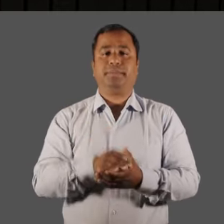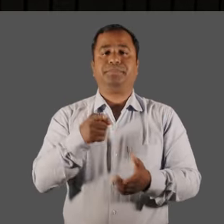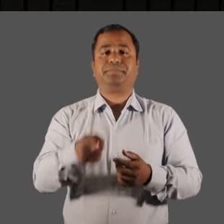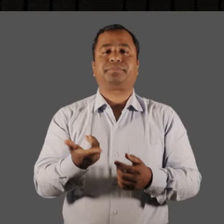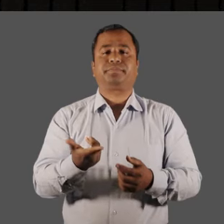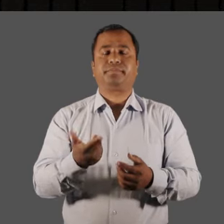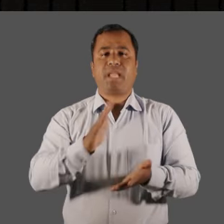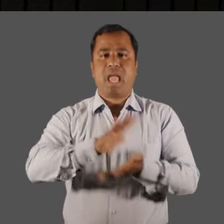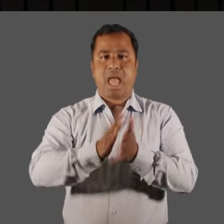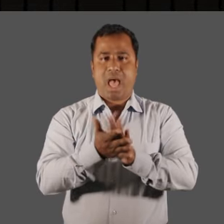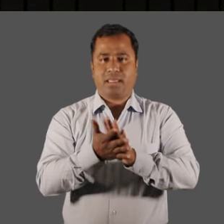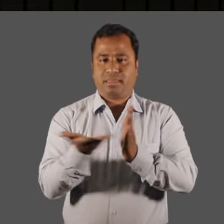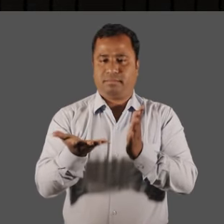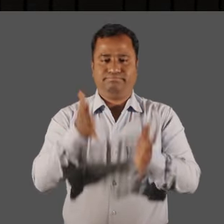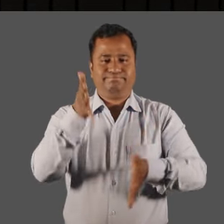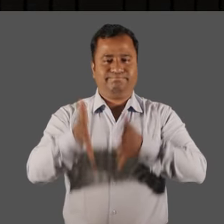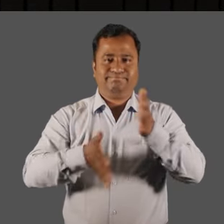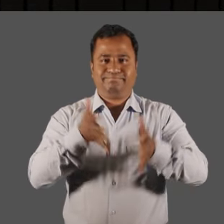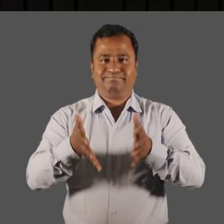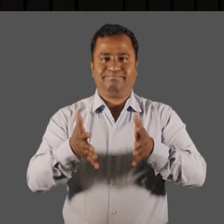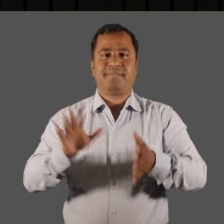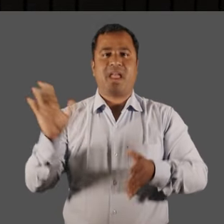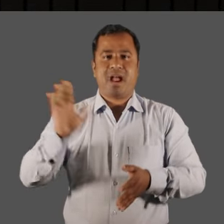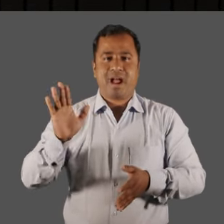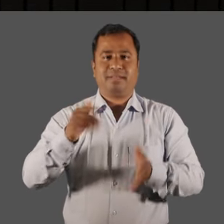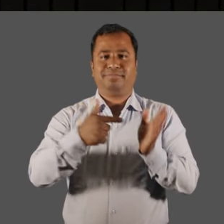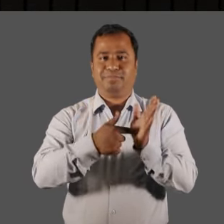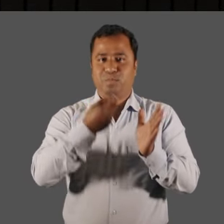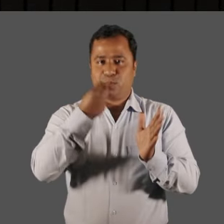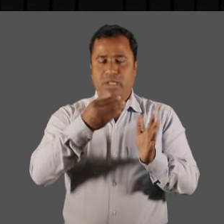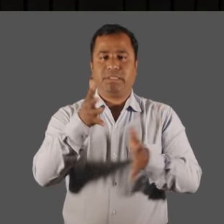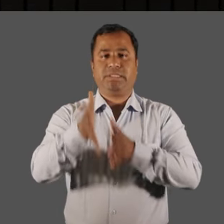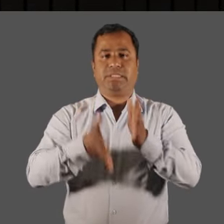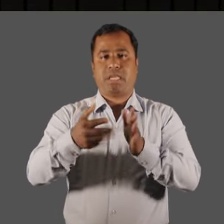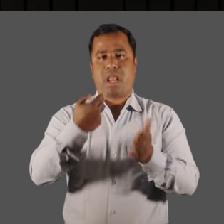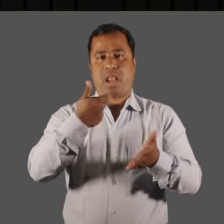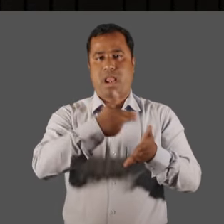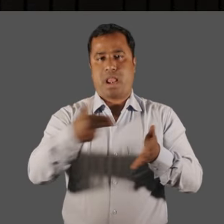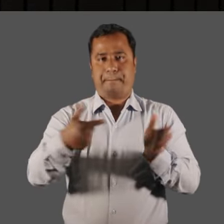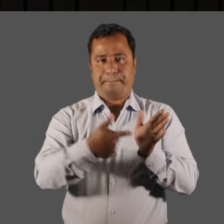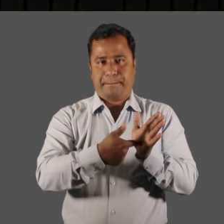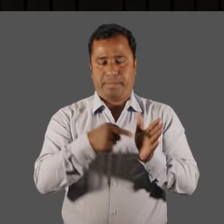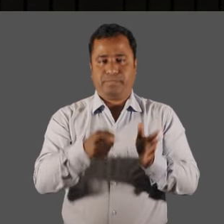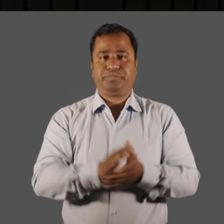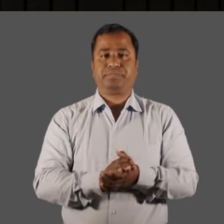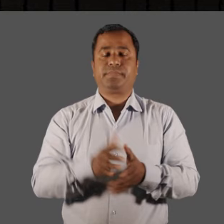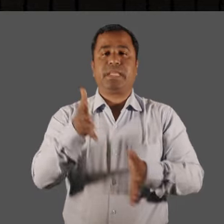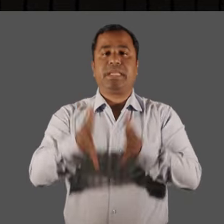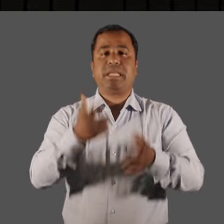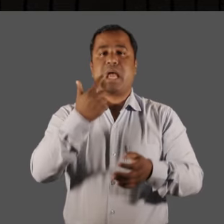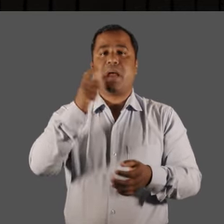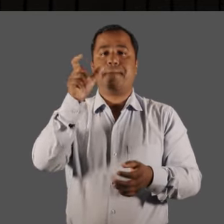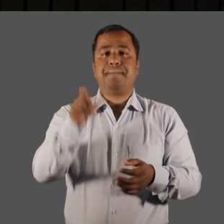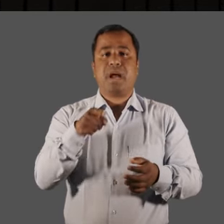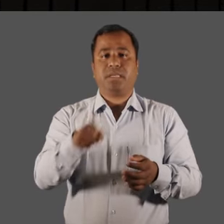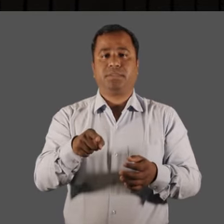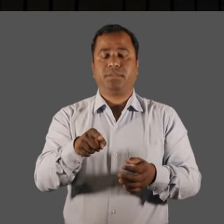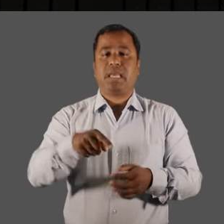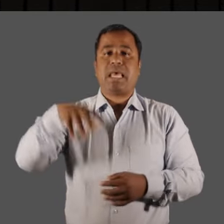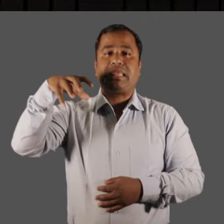আসলে আমাদের হাত দিয়ে আমরা যে কথাগুলো বলি, সেটাই হচ্ছে ইশারা ভাষা। আর ইশারা ভাষার আরেকটা ব্যাপার হচ্ছে যে